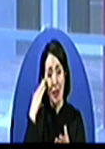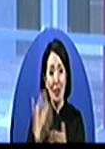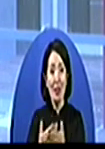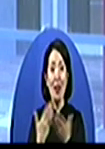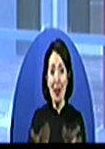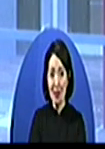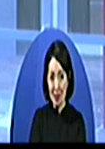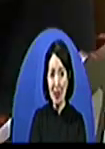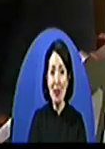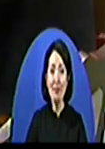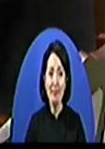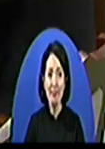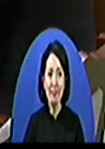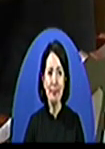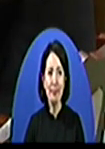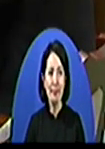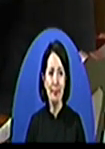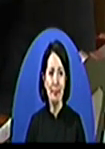байна.